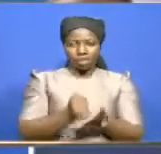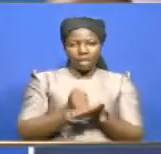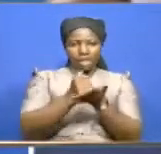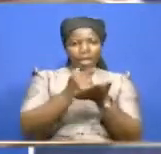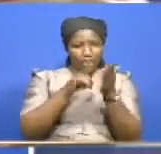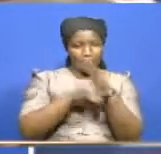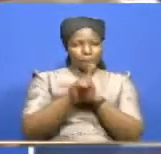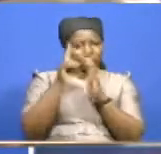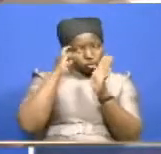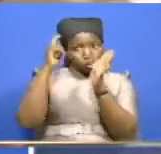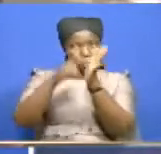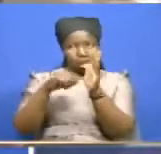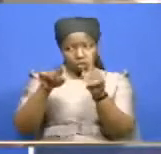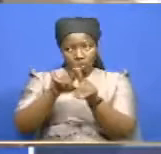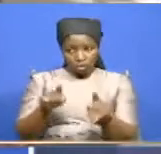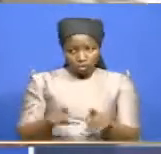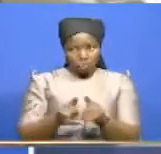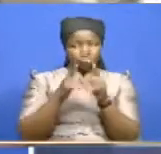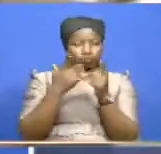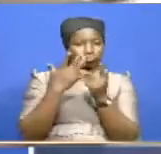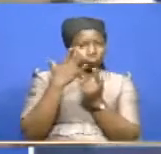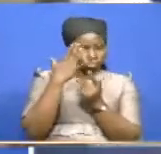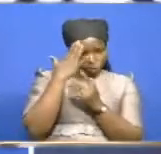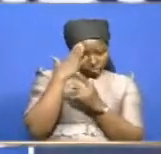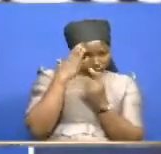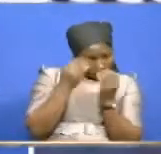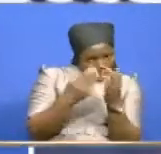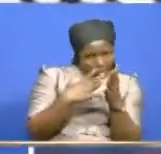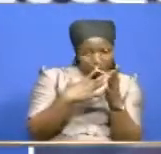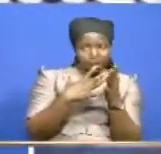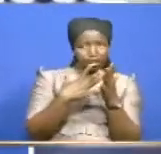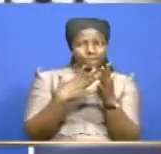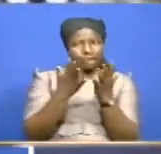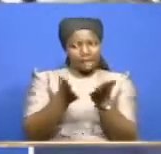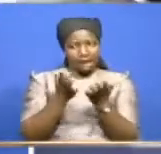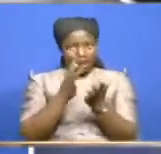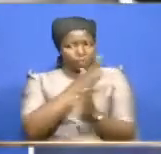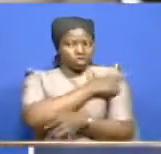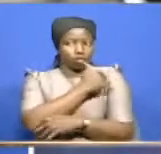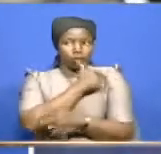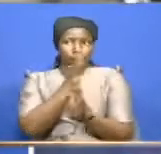katika kutambua na kukadiria mahitaji ya hospitali kabla ya